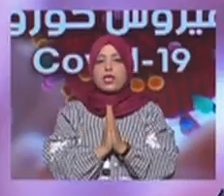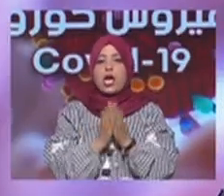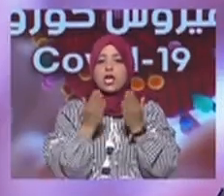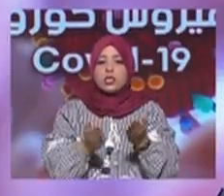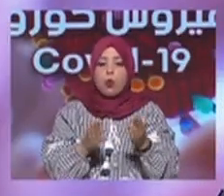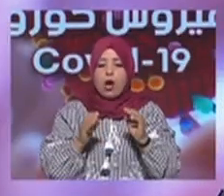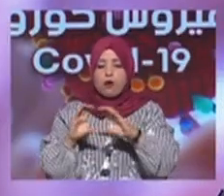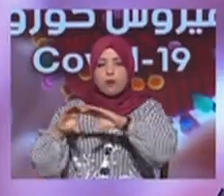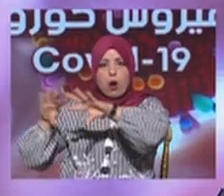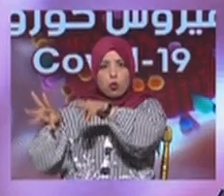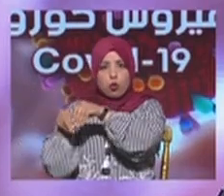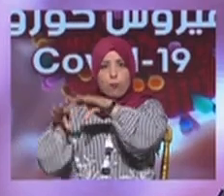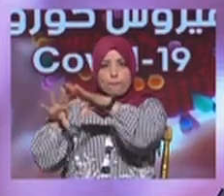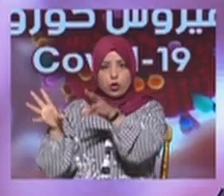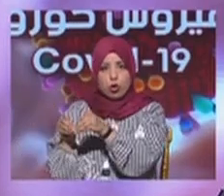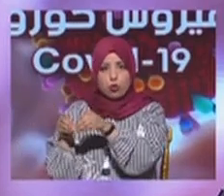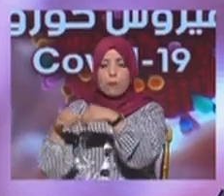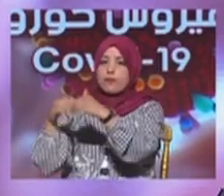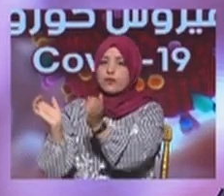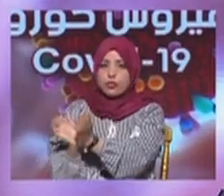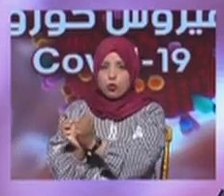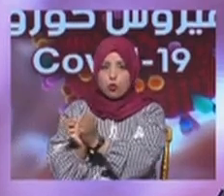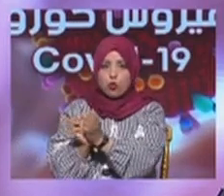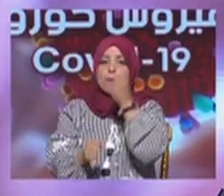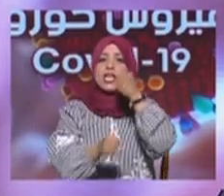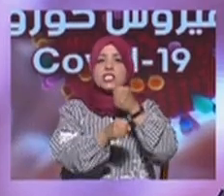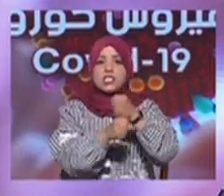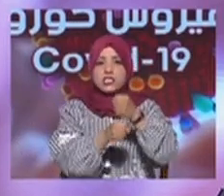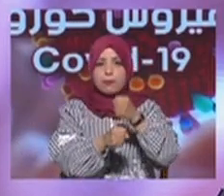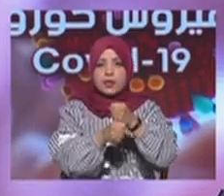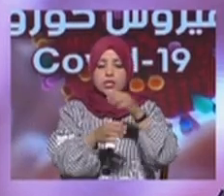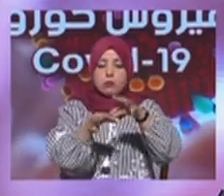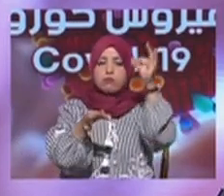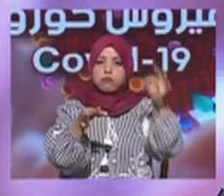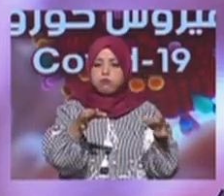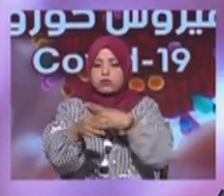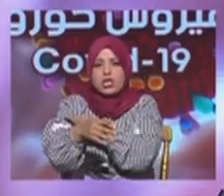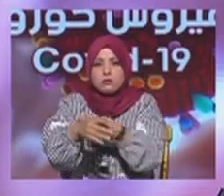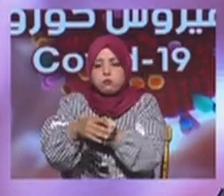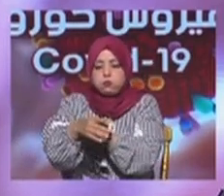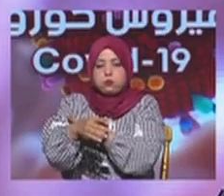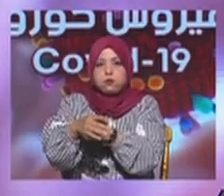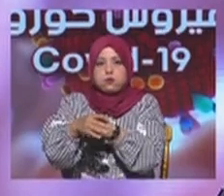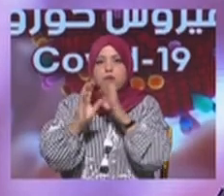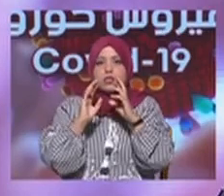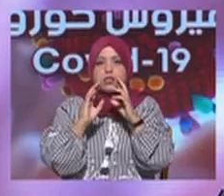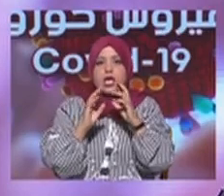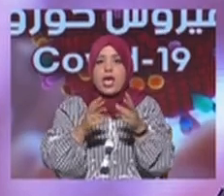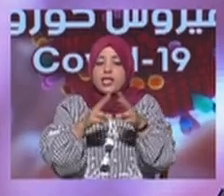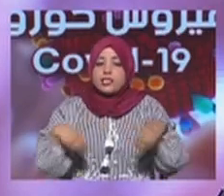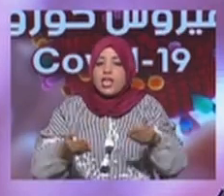بالمخبر وقاعد يشتغل ومن اول ما بدا الوباء والعينات بدات يقع تحليلها في تونس كان همكم الكبير